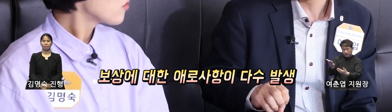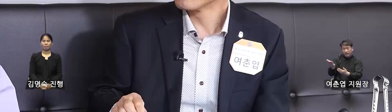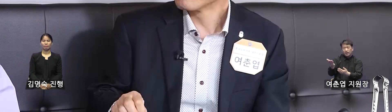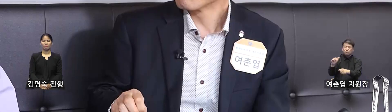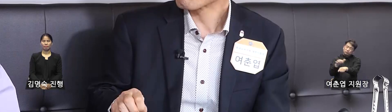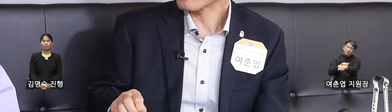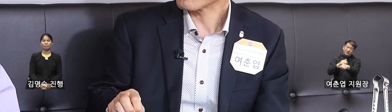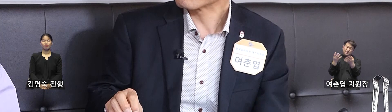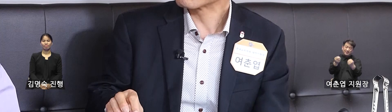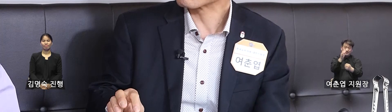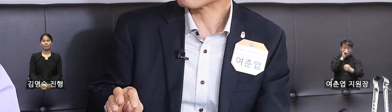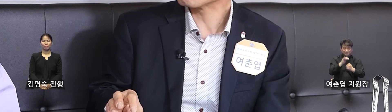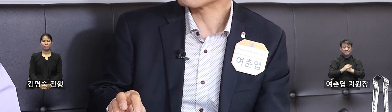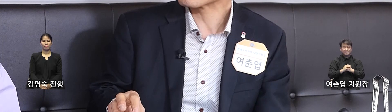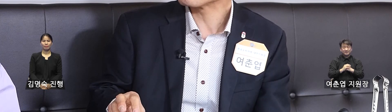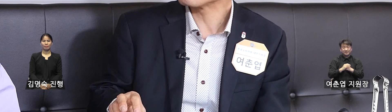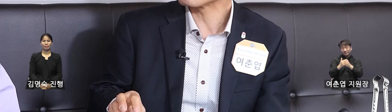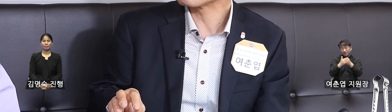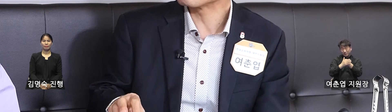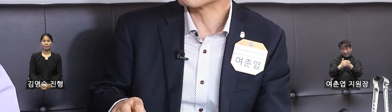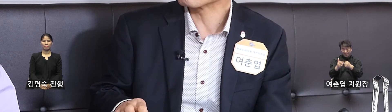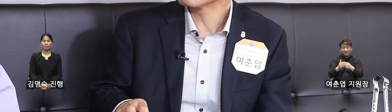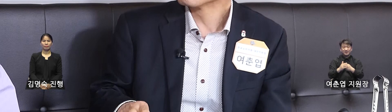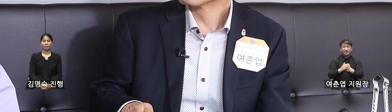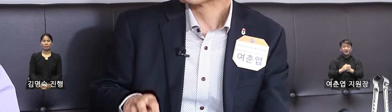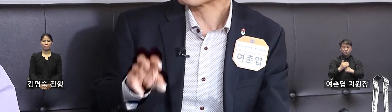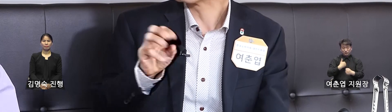많습니다. 네. 그렇다 보니까 이제